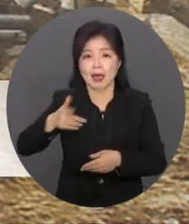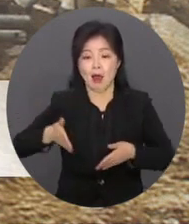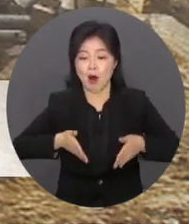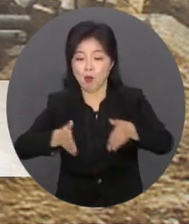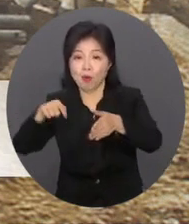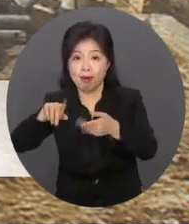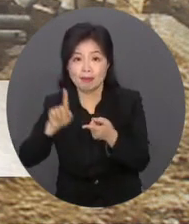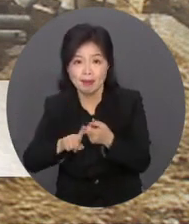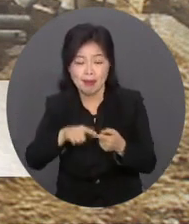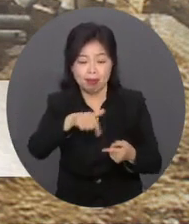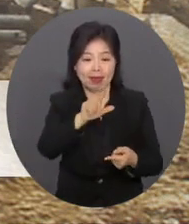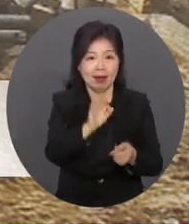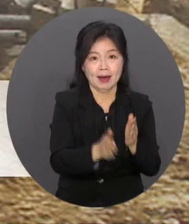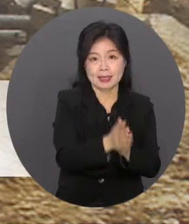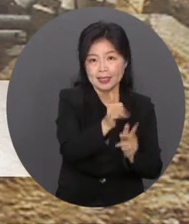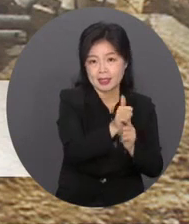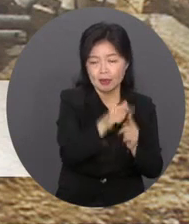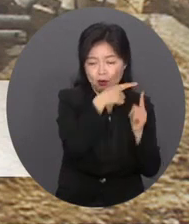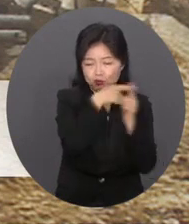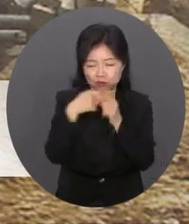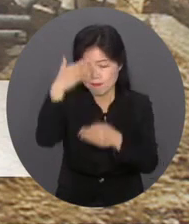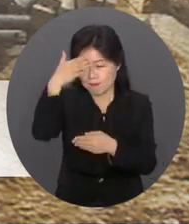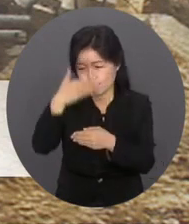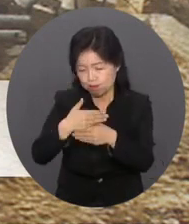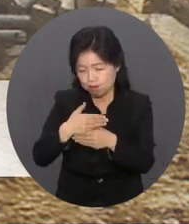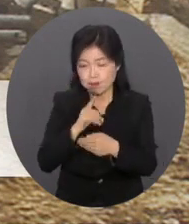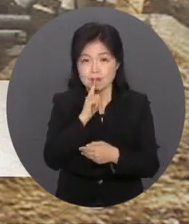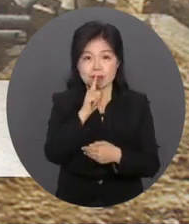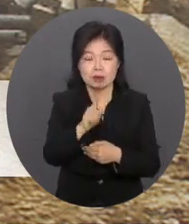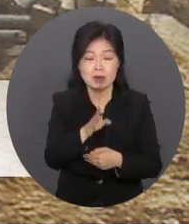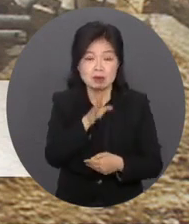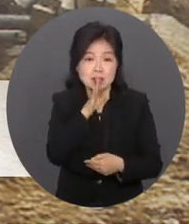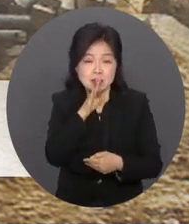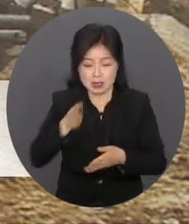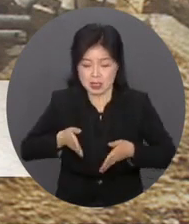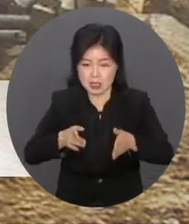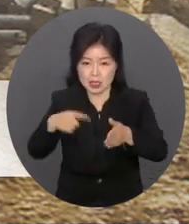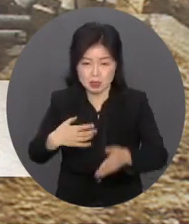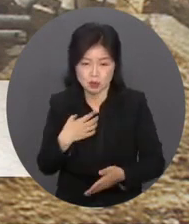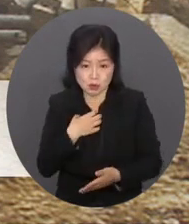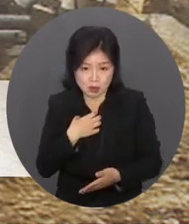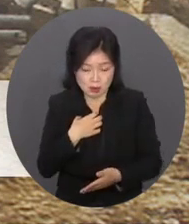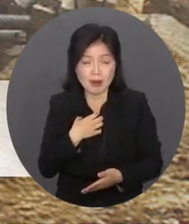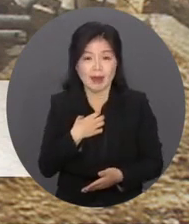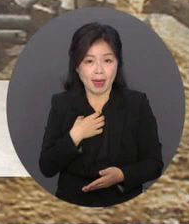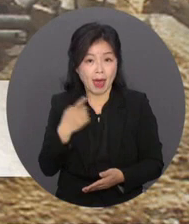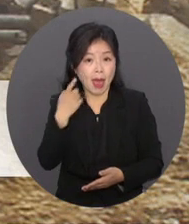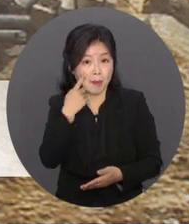강기정 광주시장에 무조건 폐쇄 입장을 분명히 했는데요 실제로이 도로가 얼마나 위험한지를 실험한